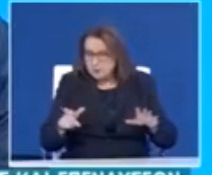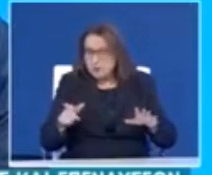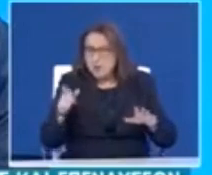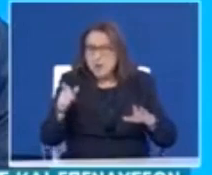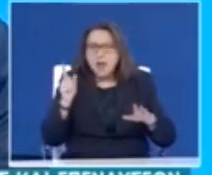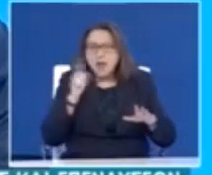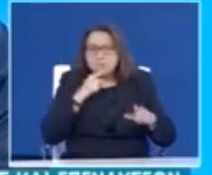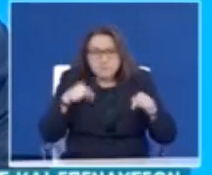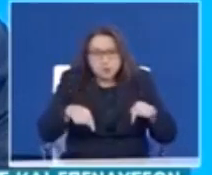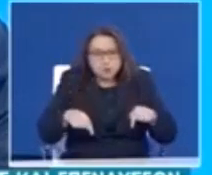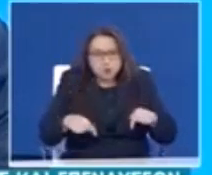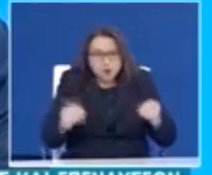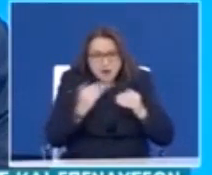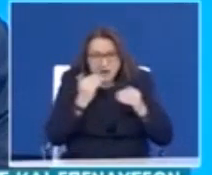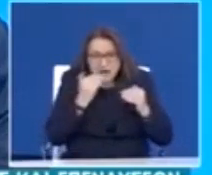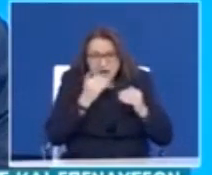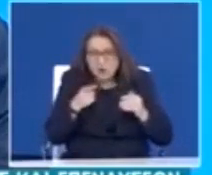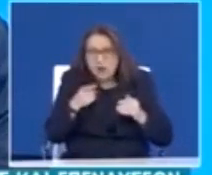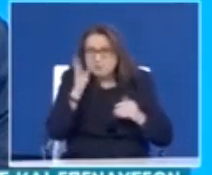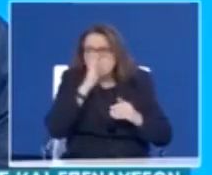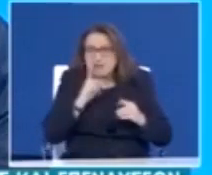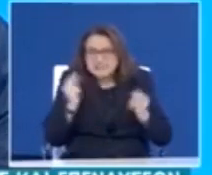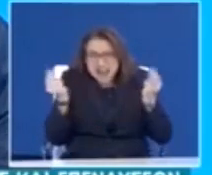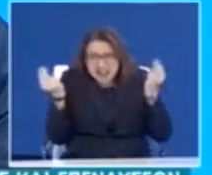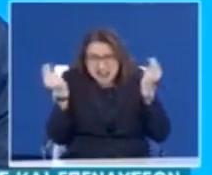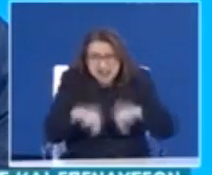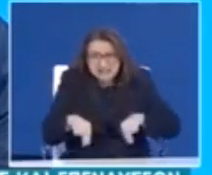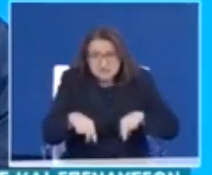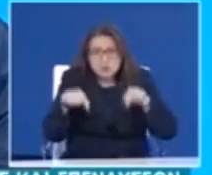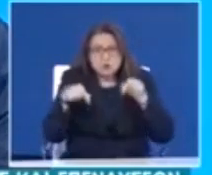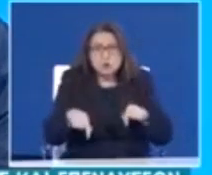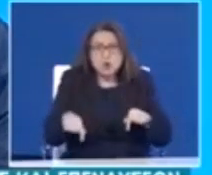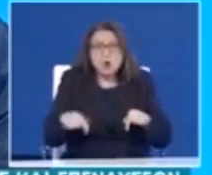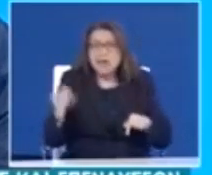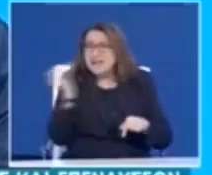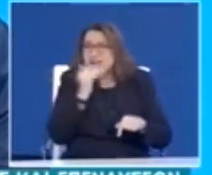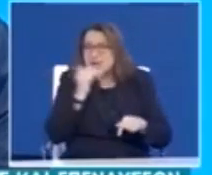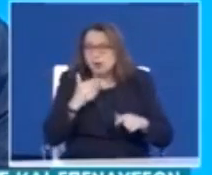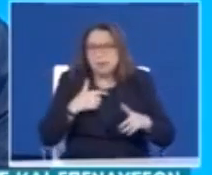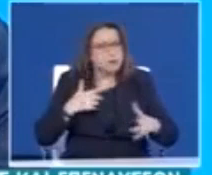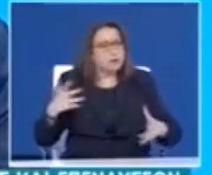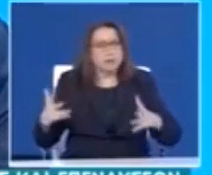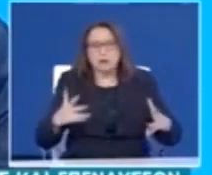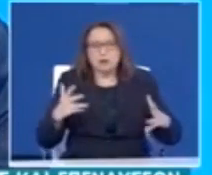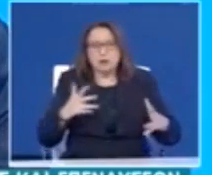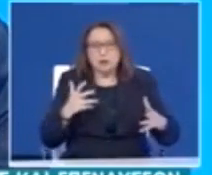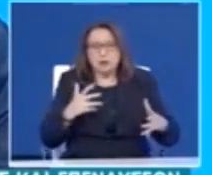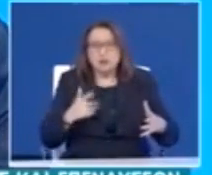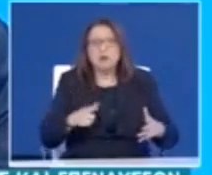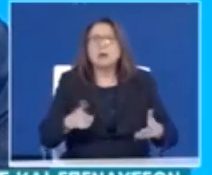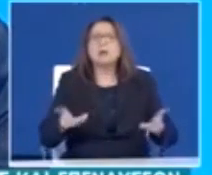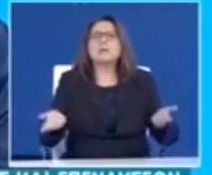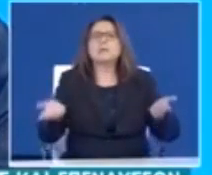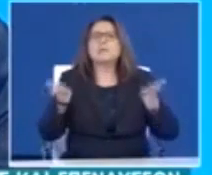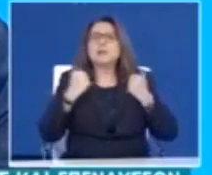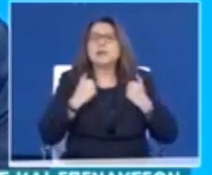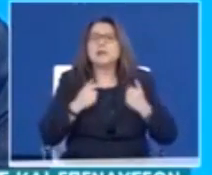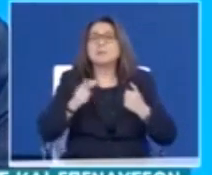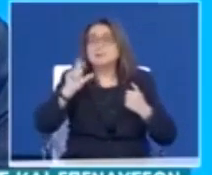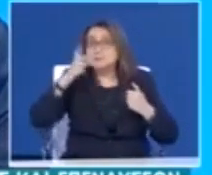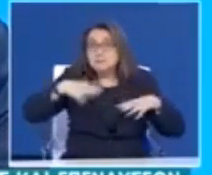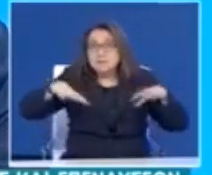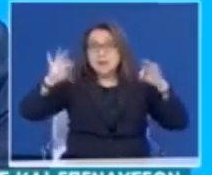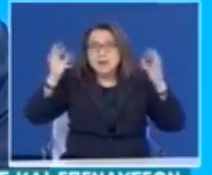χρόνο. Στην πρώτη φάση αυτής της κρίσης αντιμετωπίσαμε τη μεγάλη έλλειψη αγαθών υγειονομικού